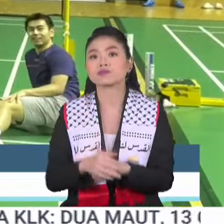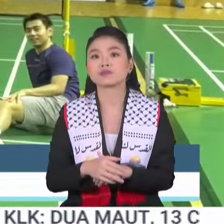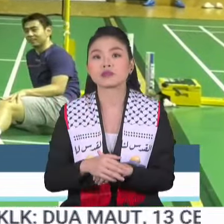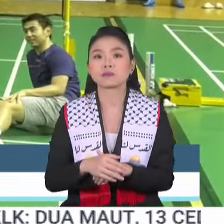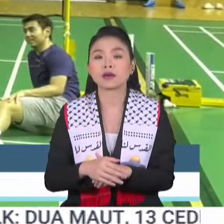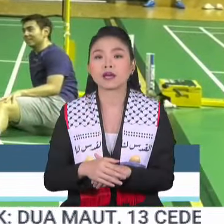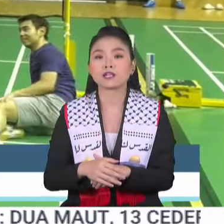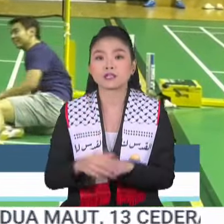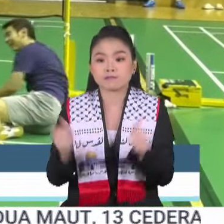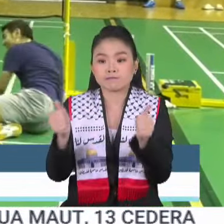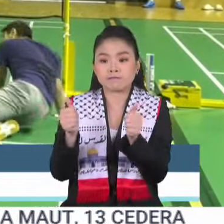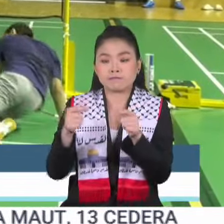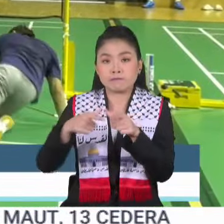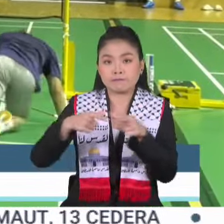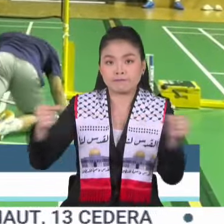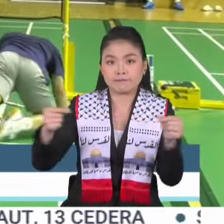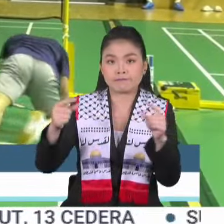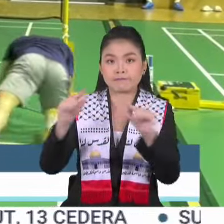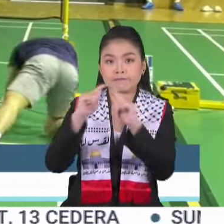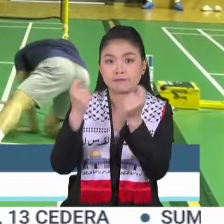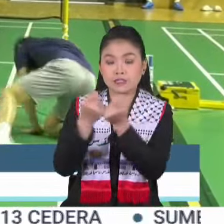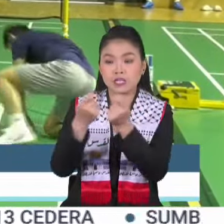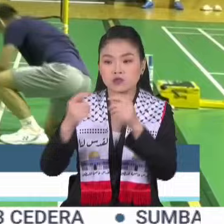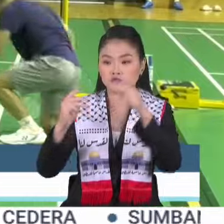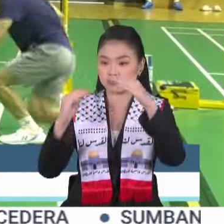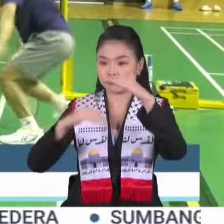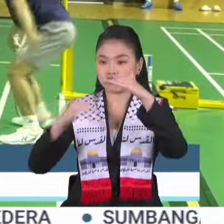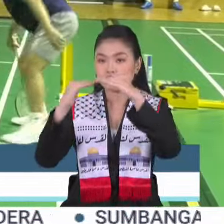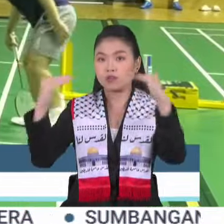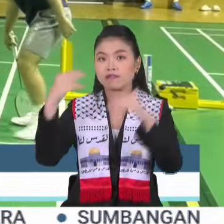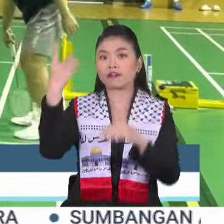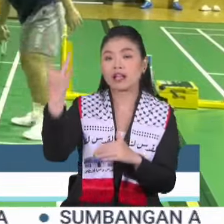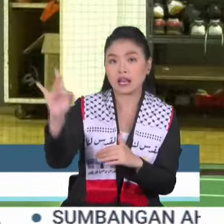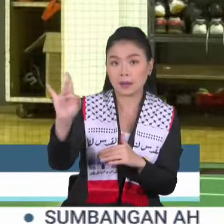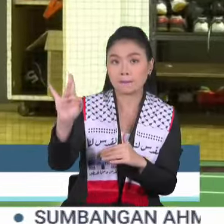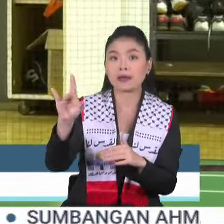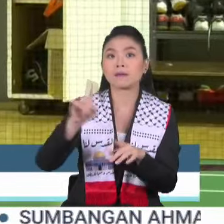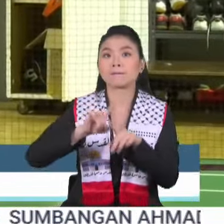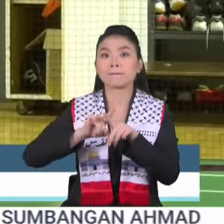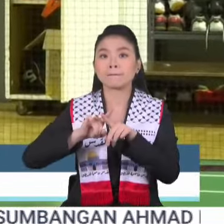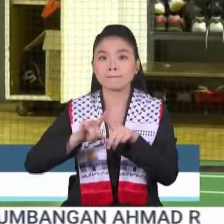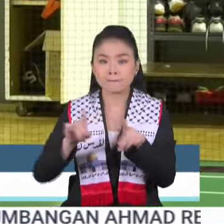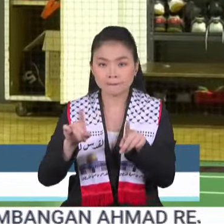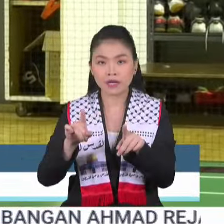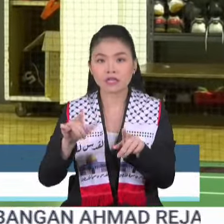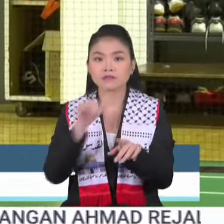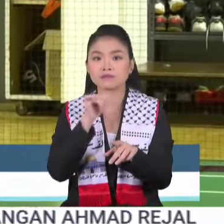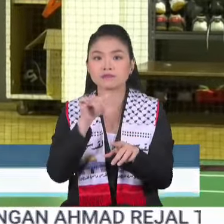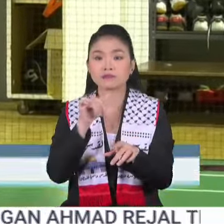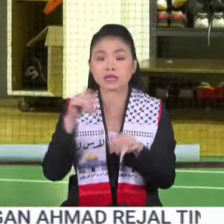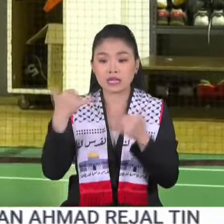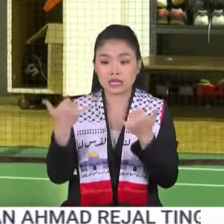gandingan Matsumoto Nagahara berada di ranking ke-8, namun rekod perlawanan tetap memihak pasangan negara yang menghuni